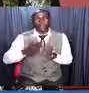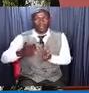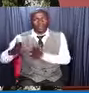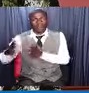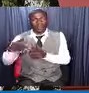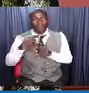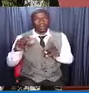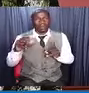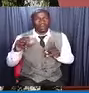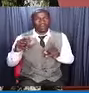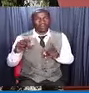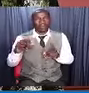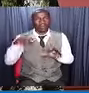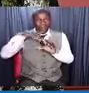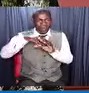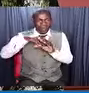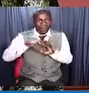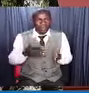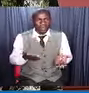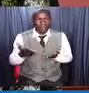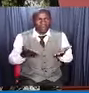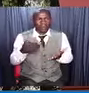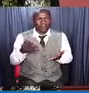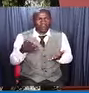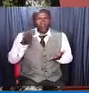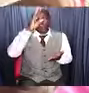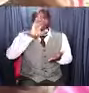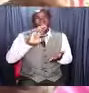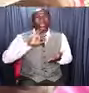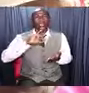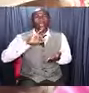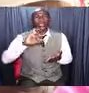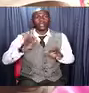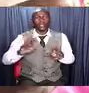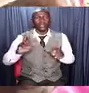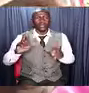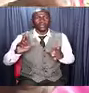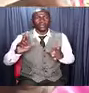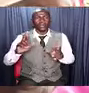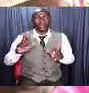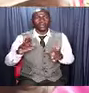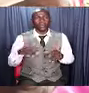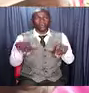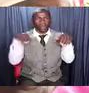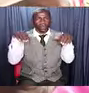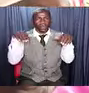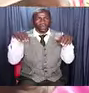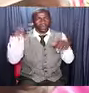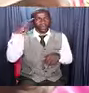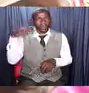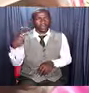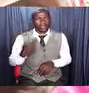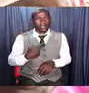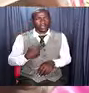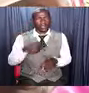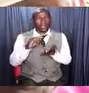And God has prepared a word. Ndani ya mtumishi wake. In the servant of God. Liko tayari. It's ready. Inatungojea sisi. Waiting for